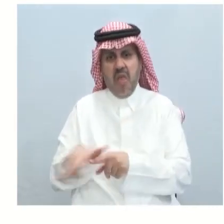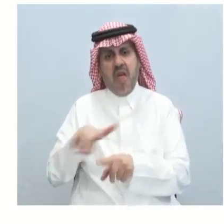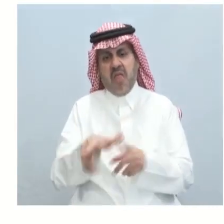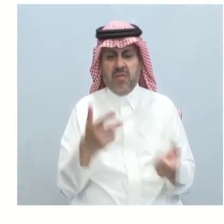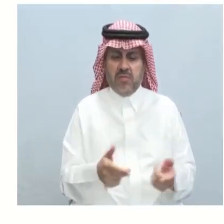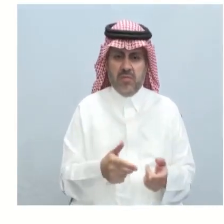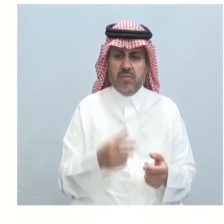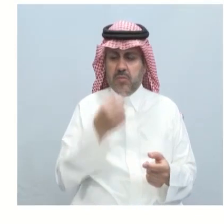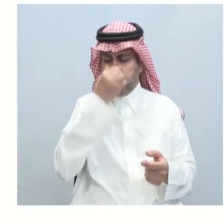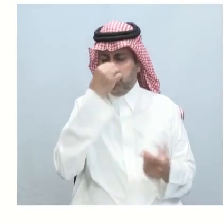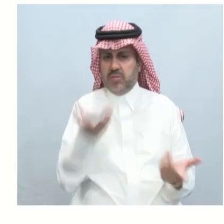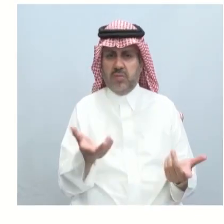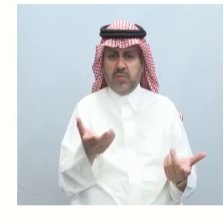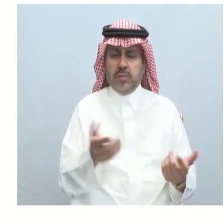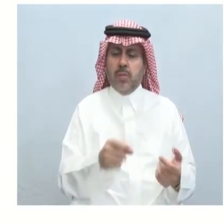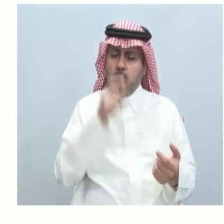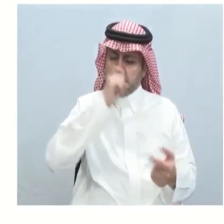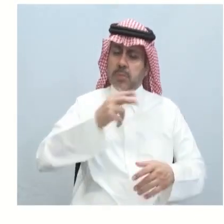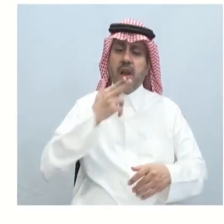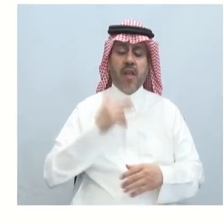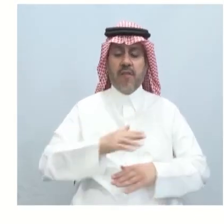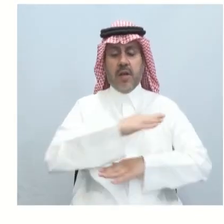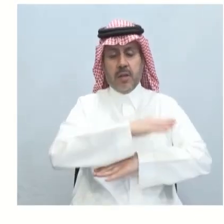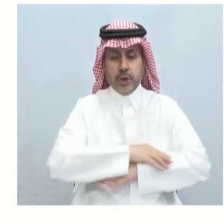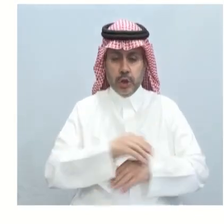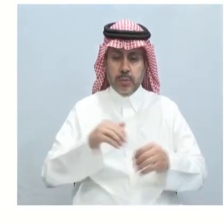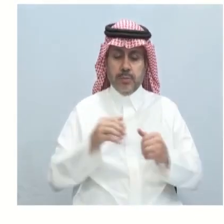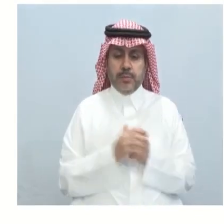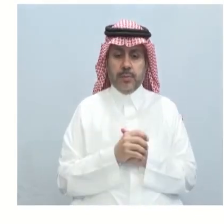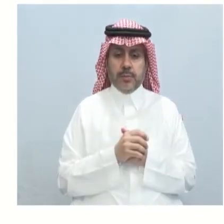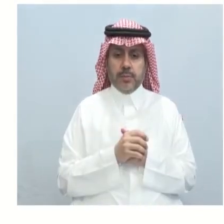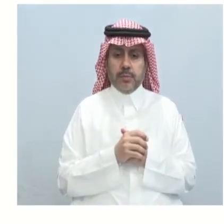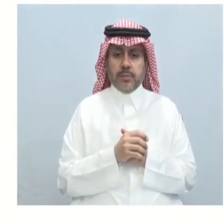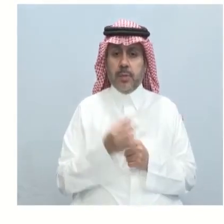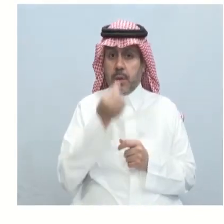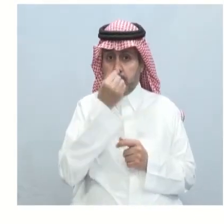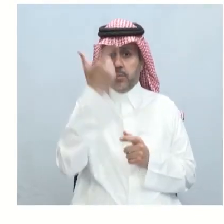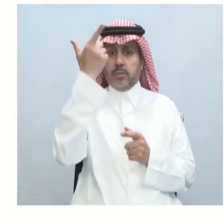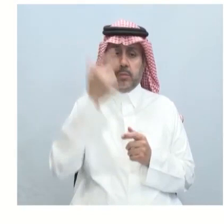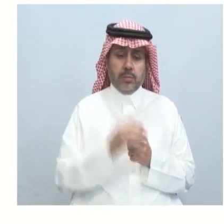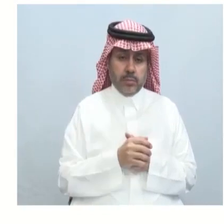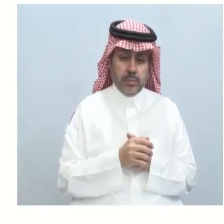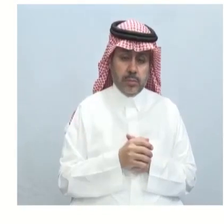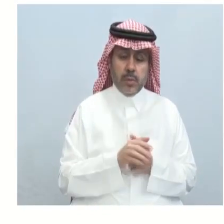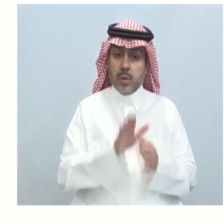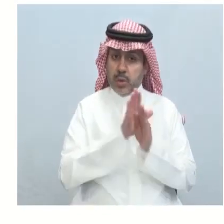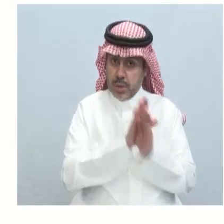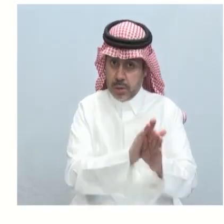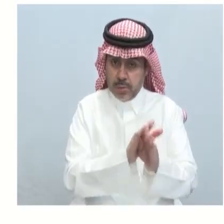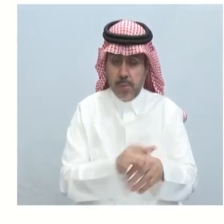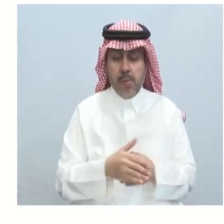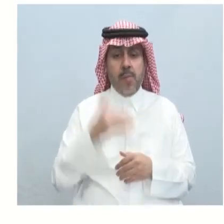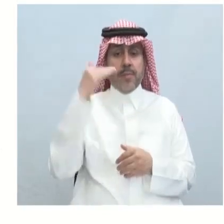المسلم الخشوع في العباده فاذا كانت الرائحه طيبه فهذا مما يساعد في